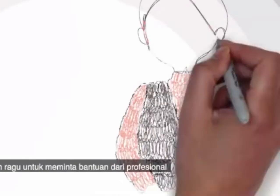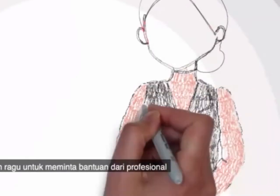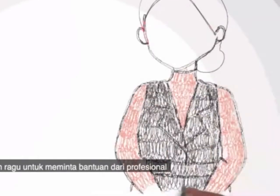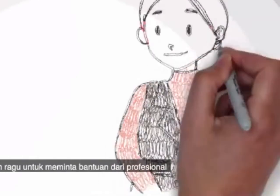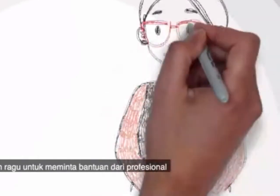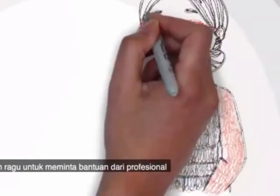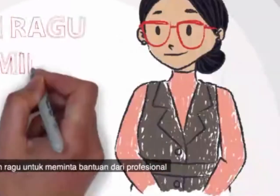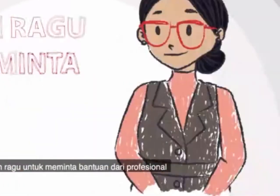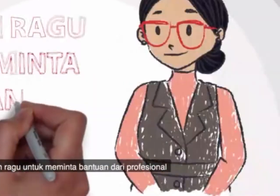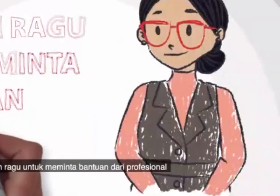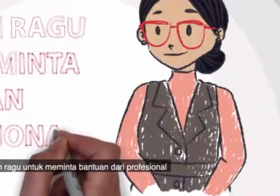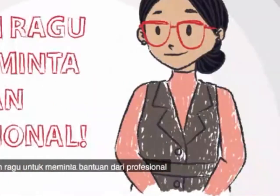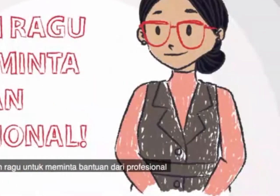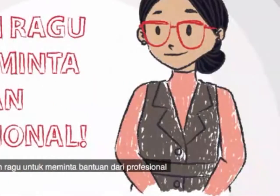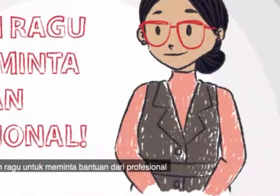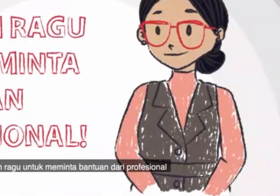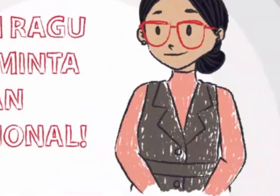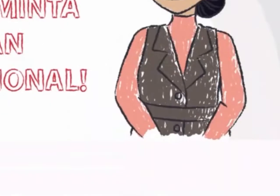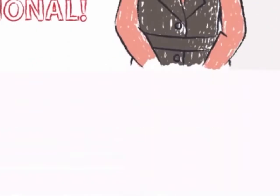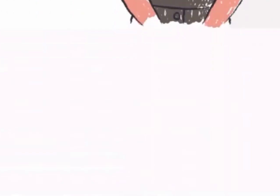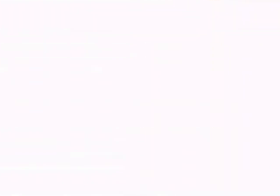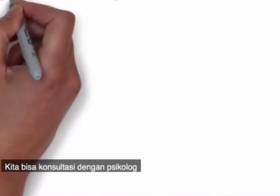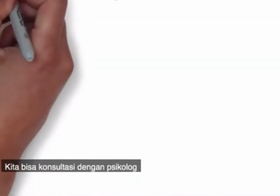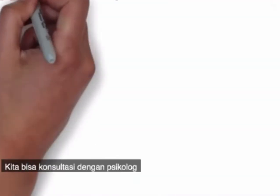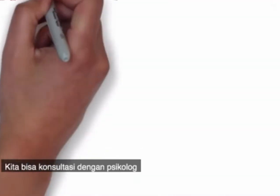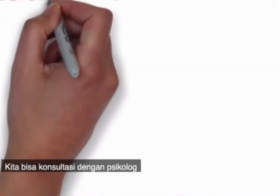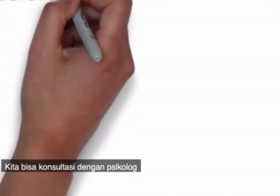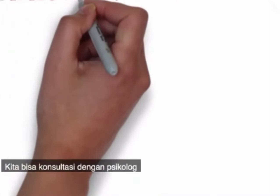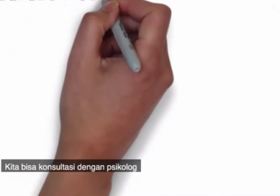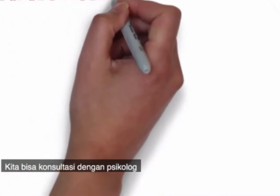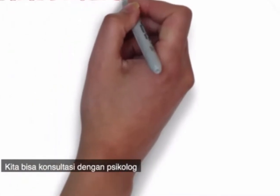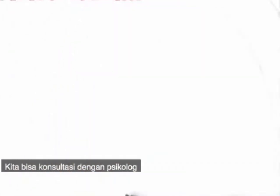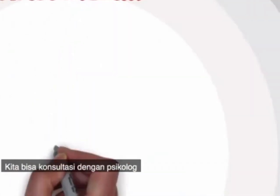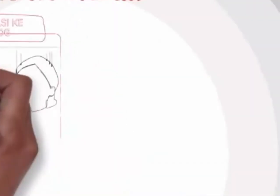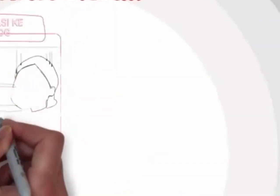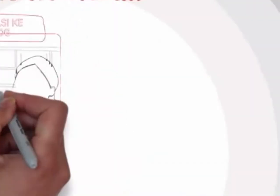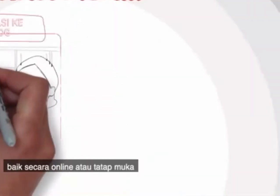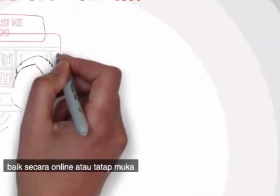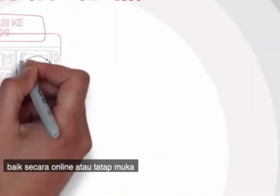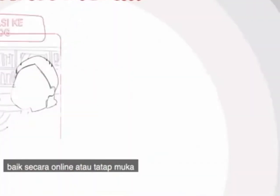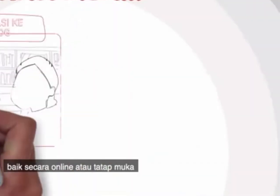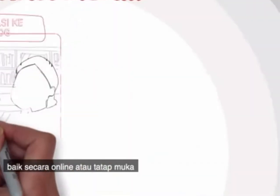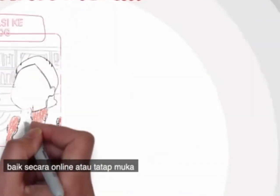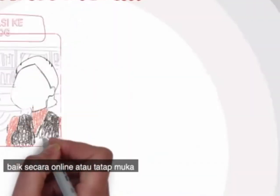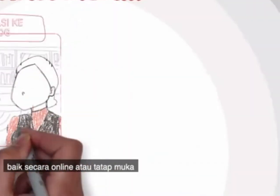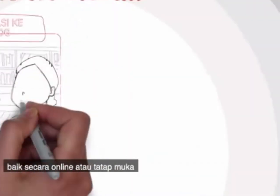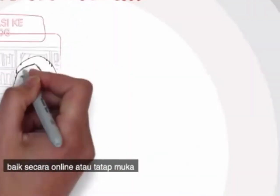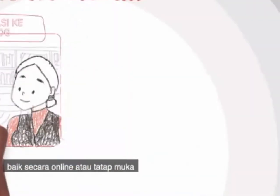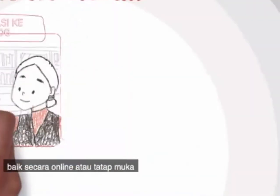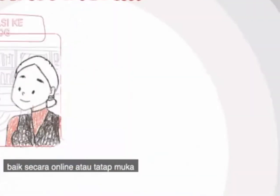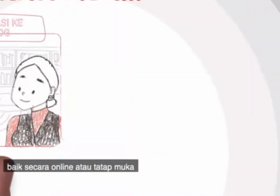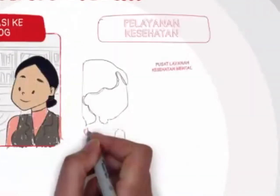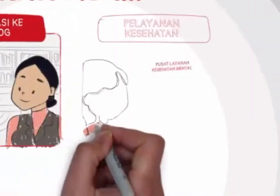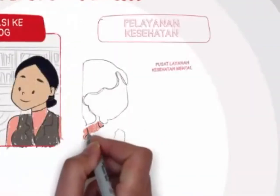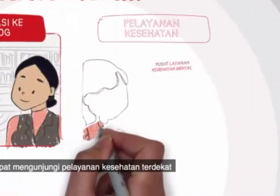jangan ragu untuk meminta bantuan dari profesional. Kita bisa konsultasi dengan psikolog, baik secara online atau